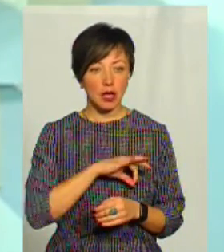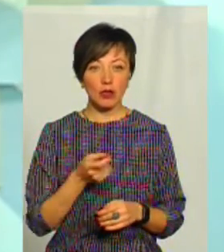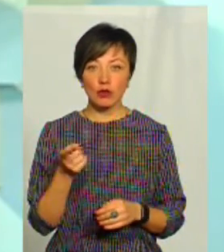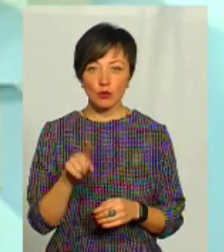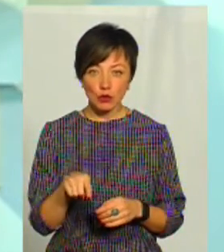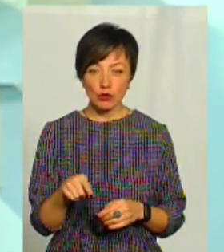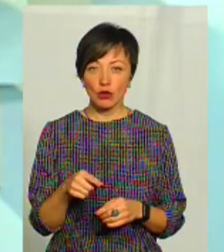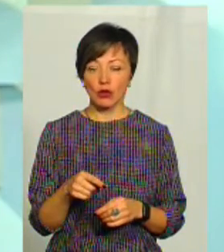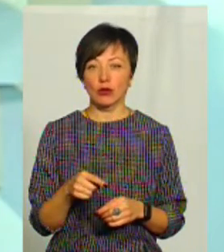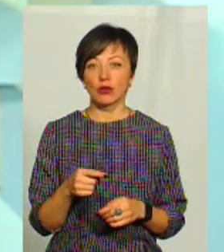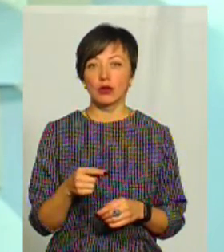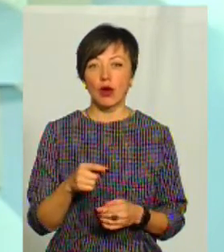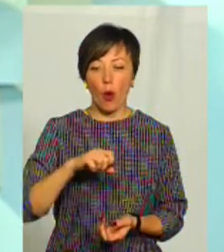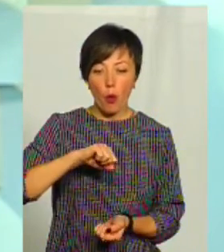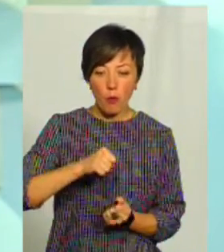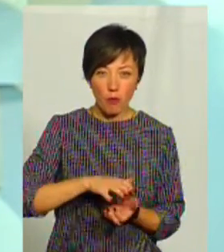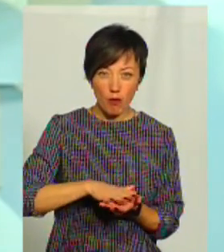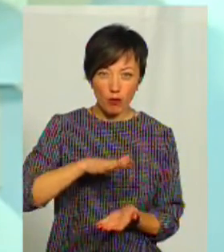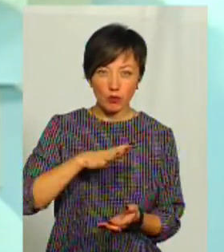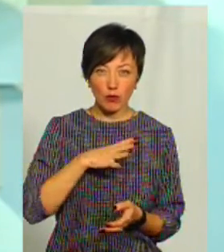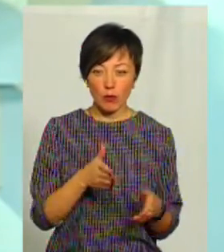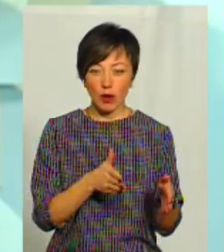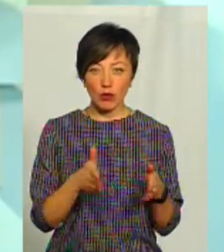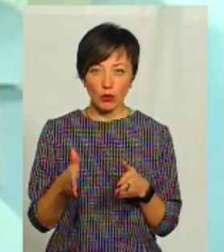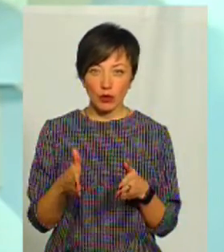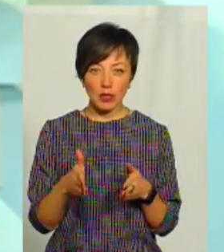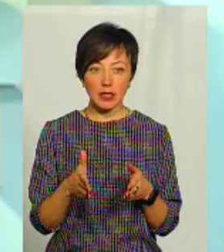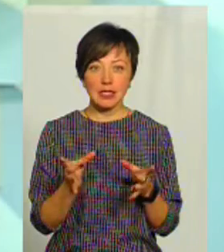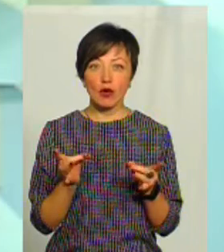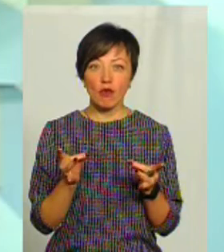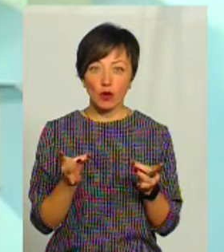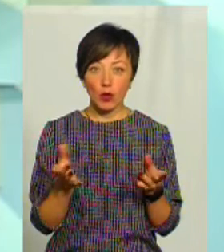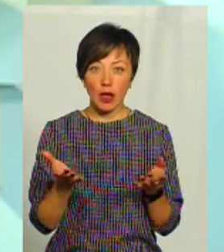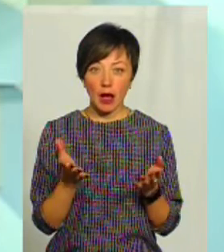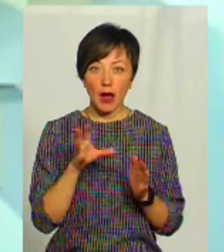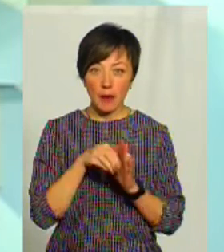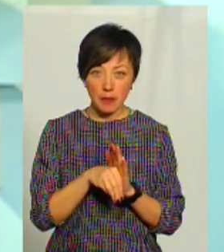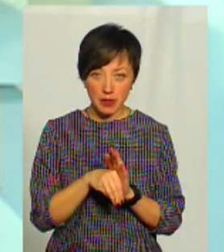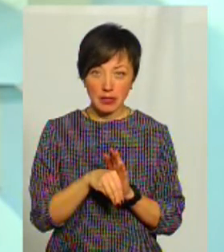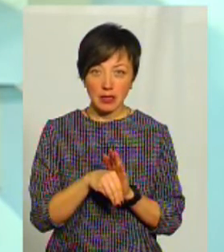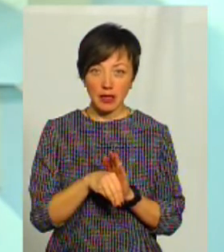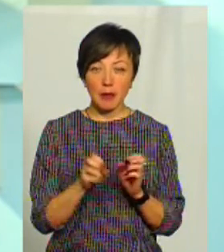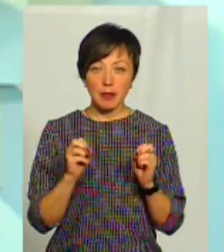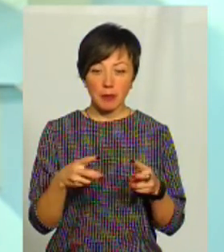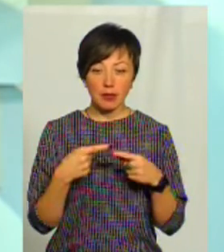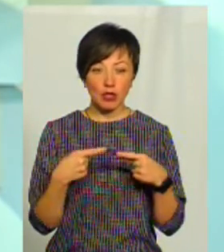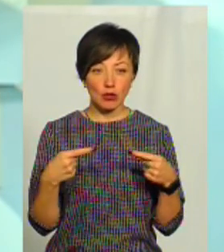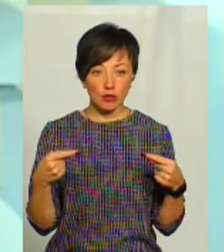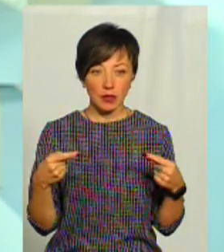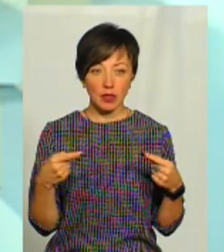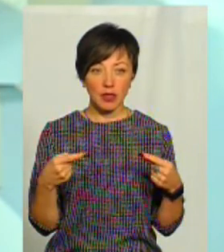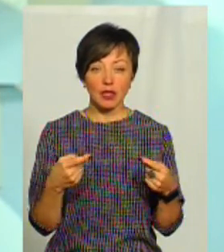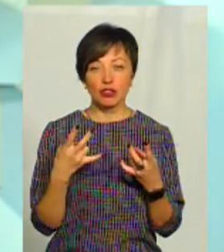тому що, безперечно, компост, який був приготовлений апріорі з сировини, яка містить небезпечні